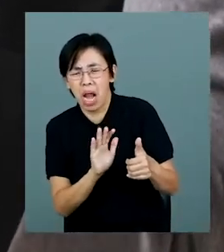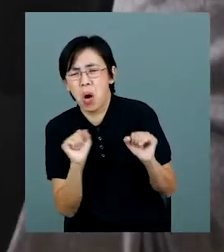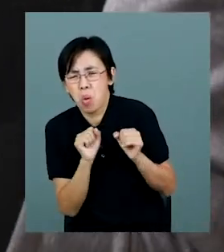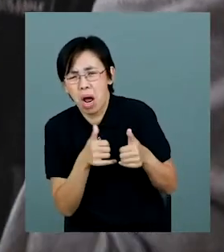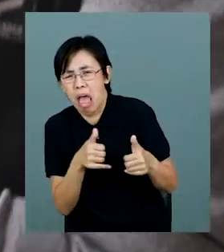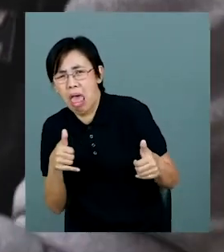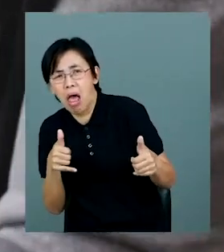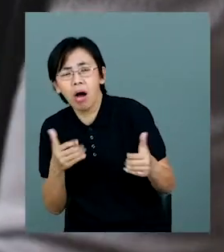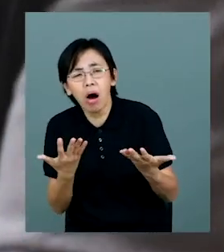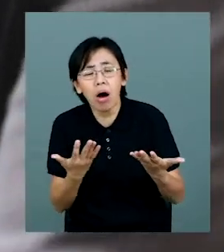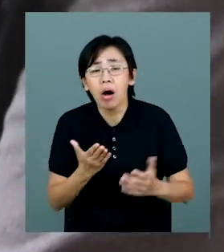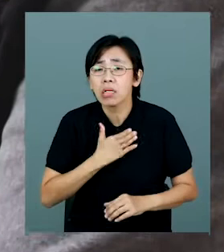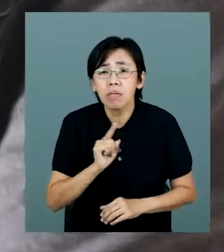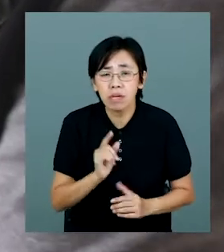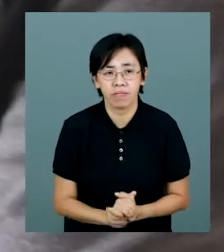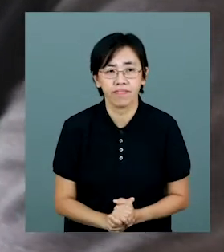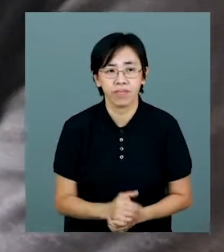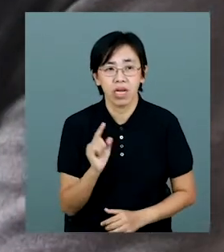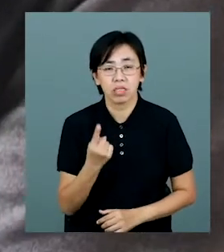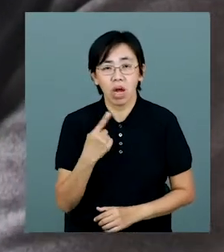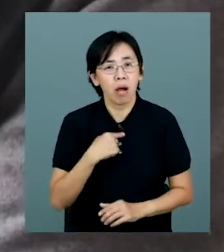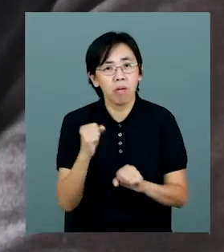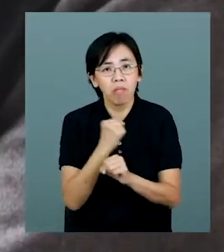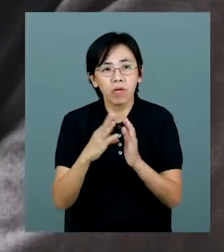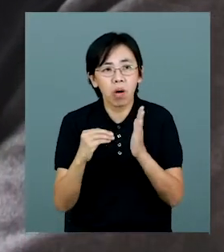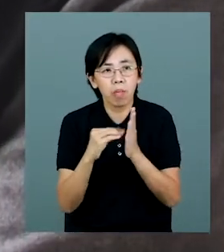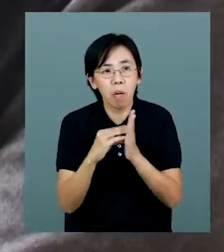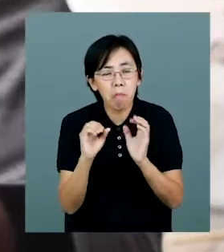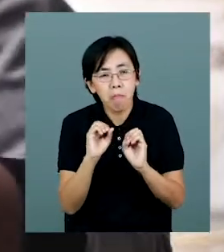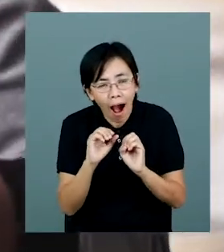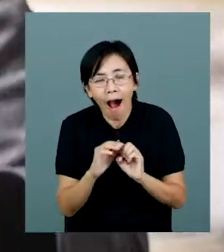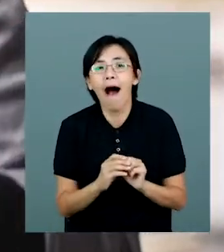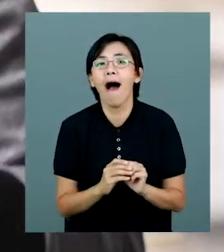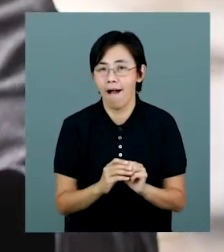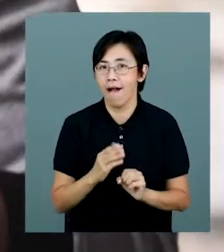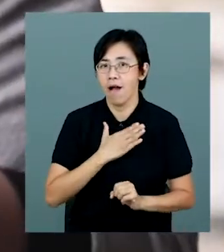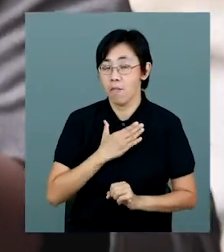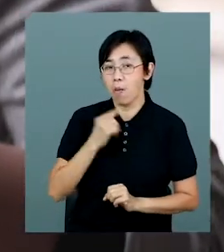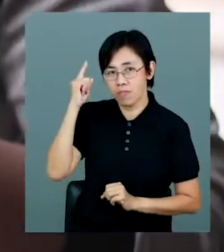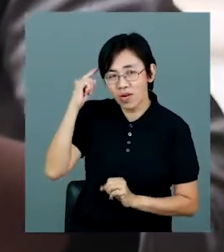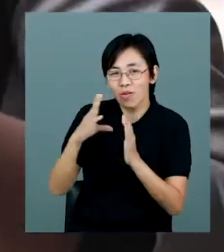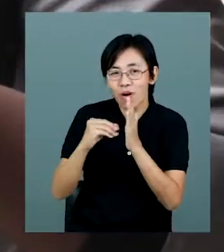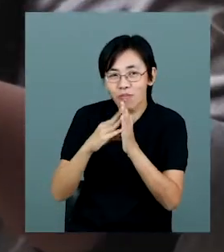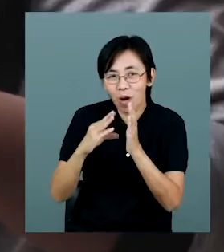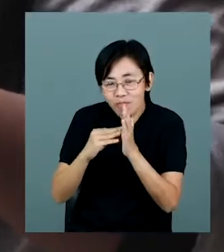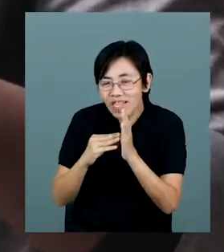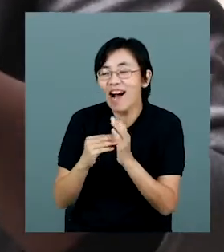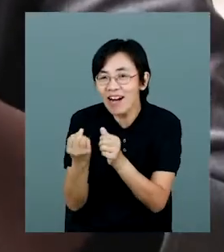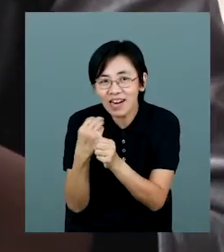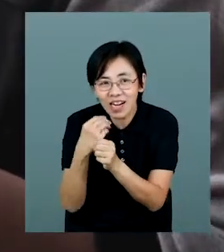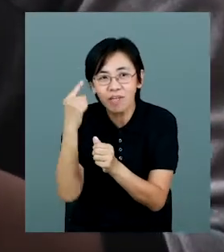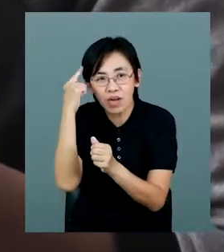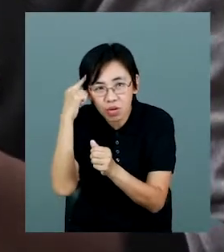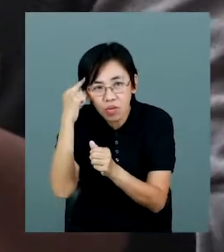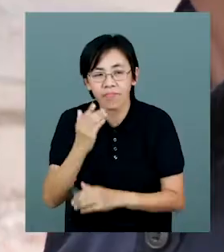ถึงกล้าเข้าใกล้เรื่องโรคพวกนี้ล่ะครับ ครับผมอย่างทีแรกครับอย่างแรกผมก็ได้ฝึกอบรมมาจากทางเจ้าหน้า